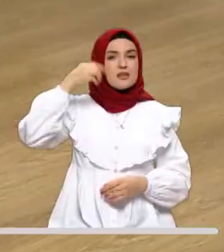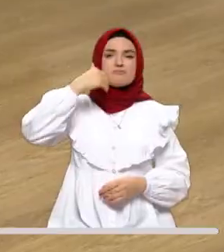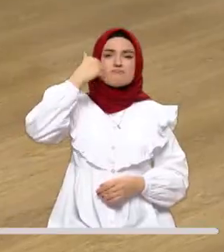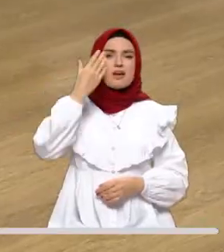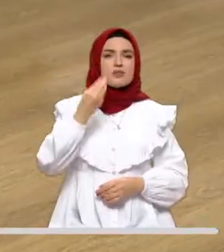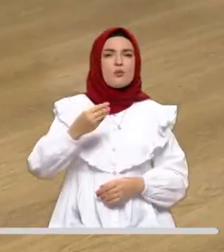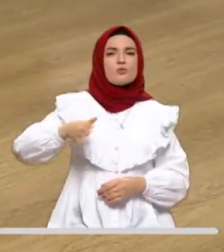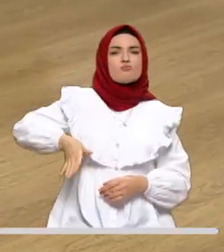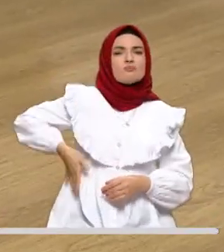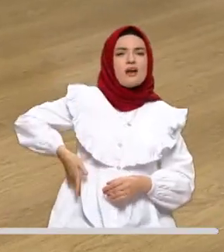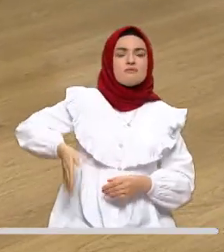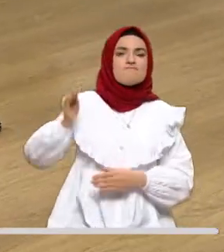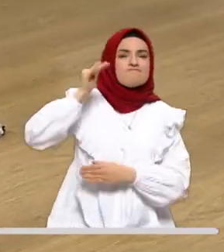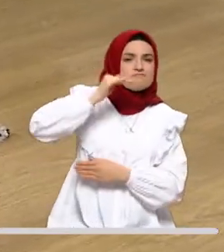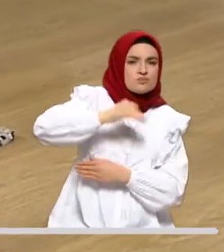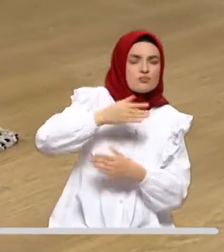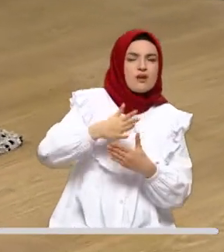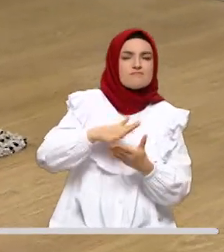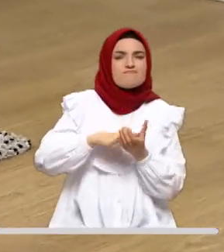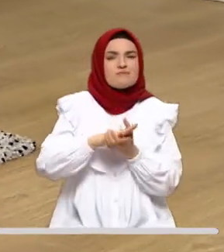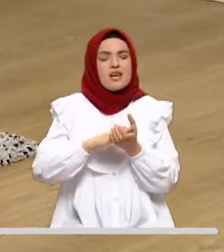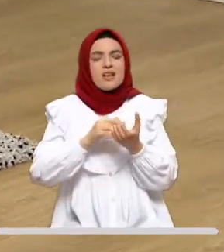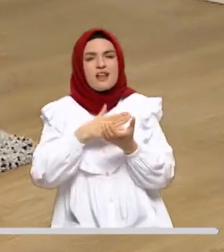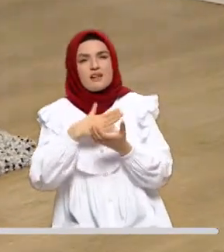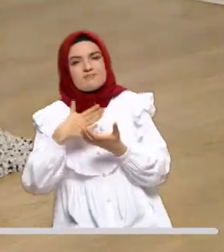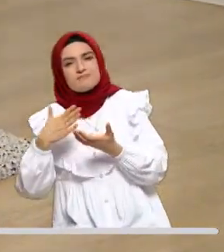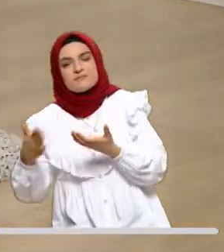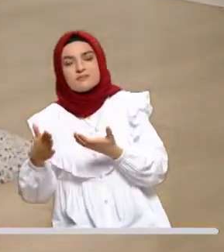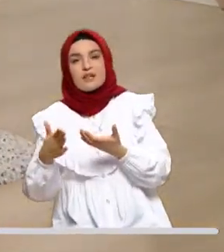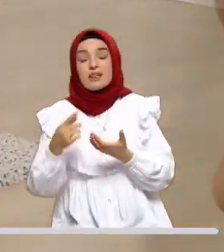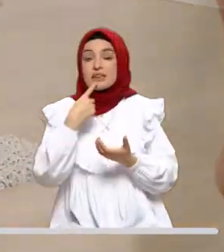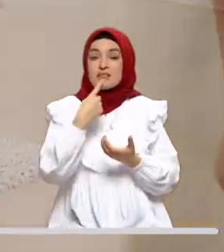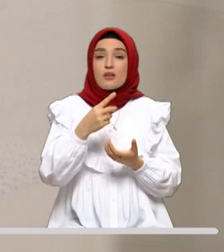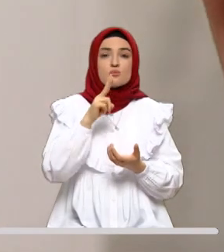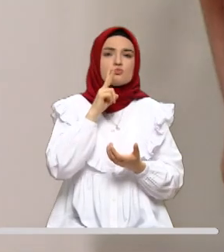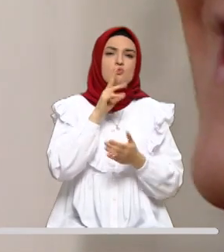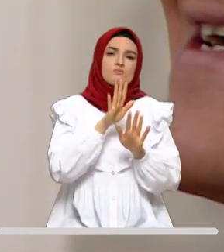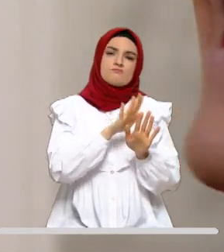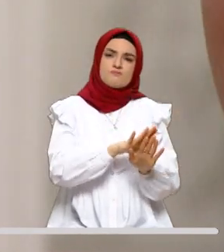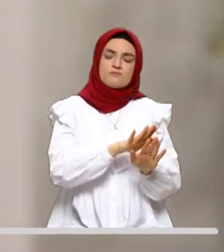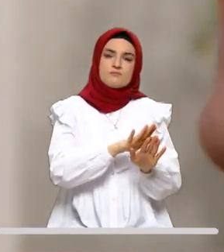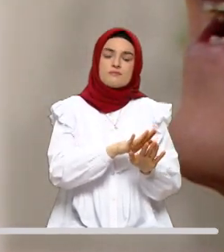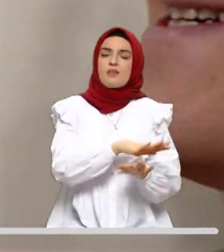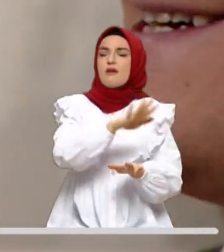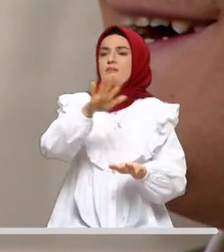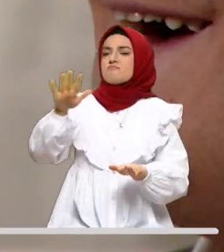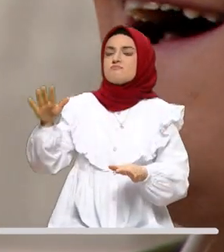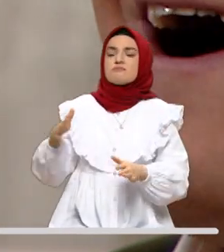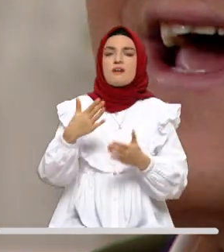bel büküldü. Artık el ayak çekildi. Dediler ki sona geldik. Hey ağalar, hey